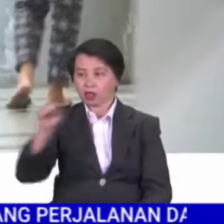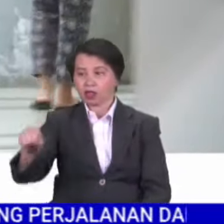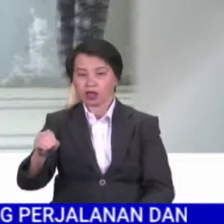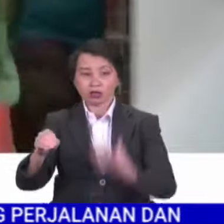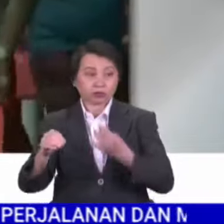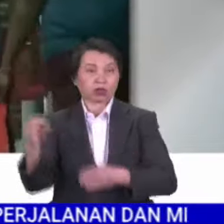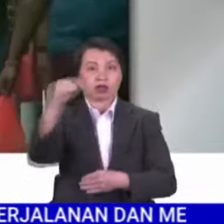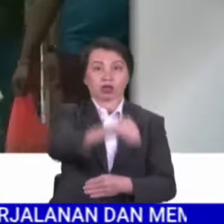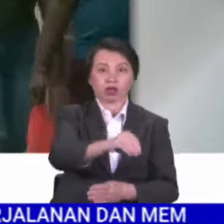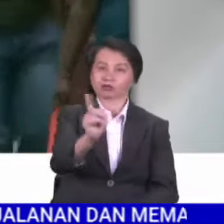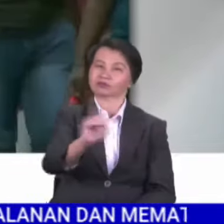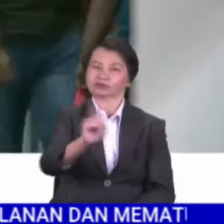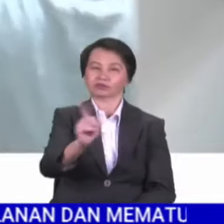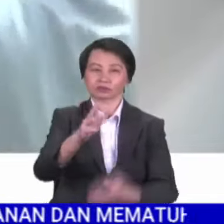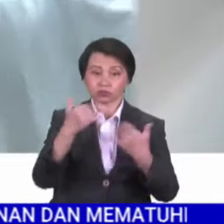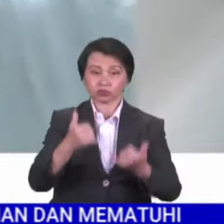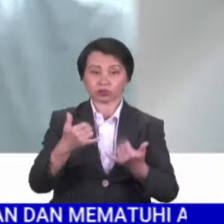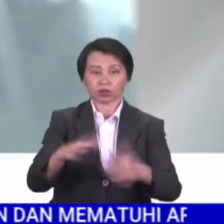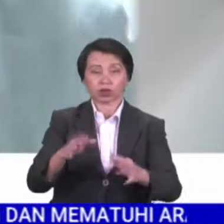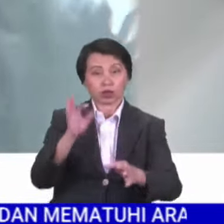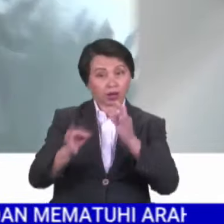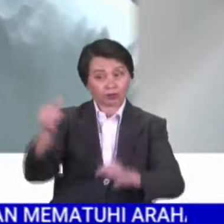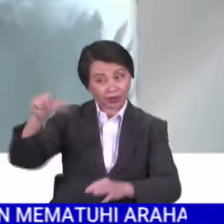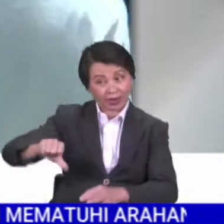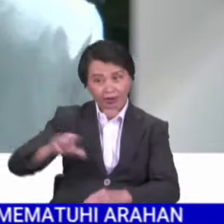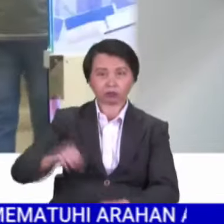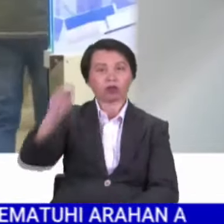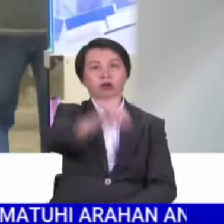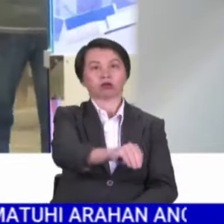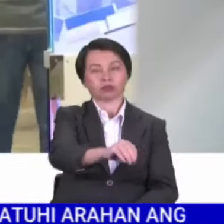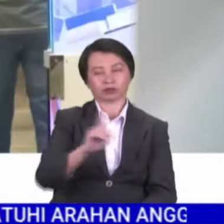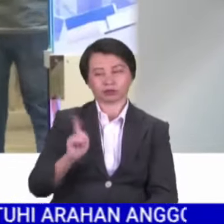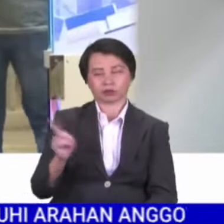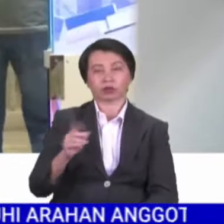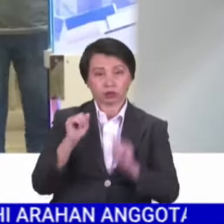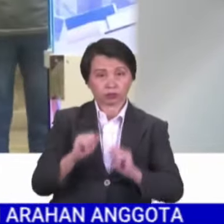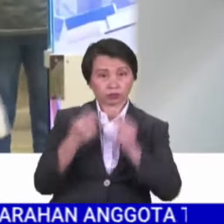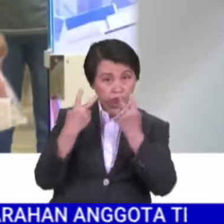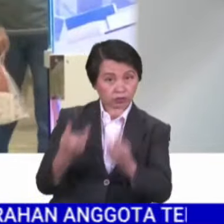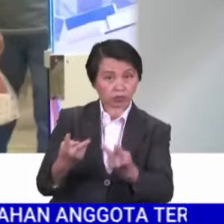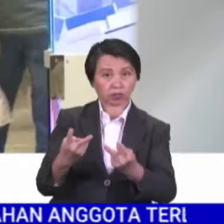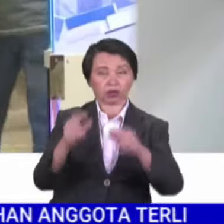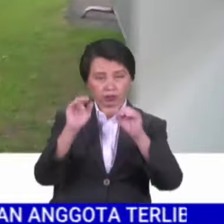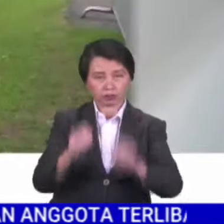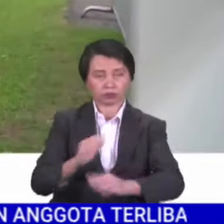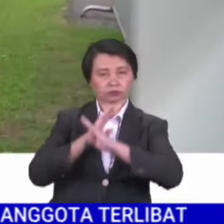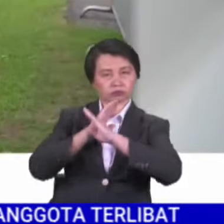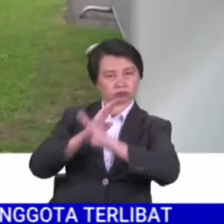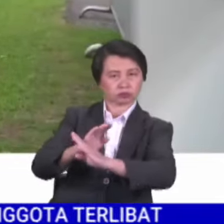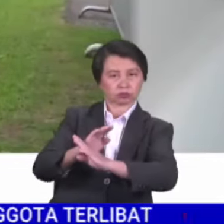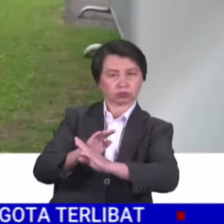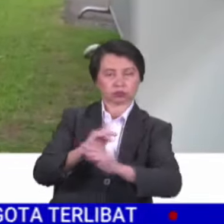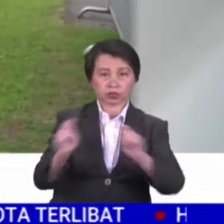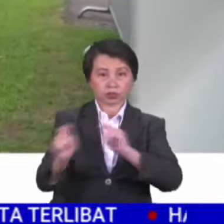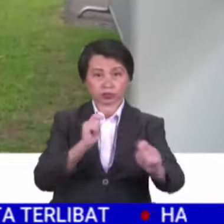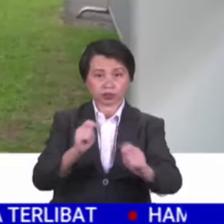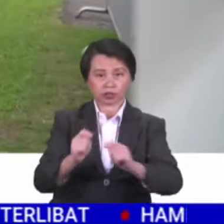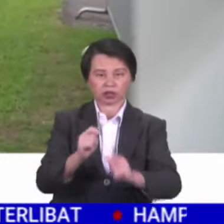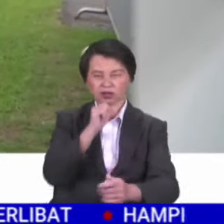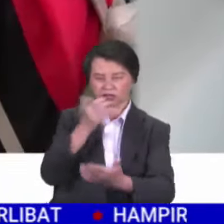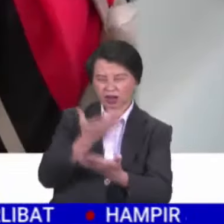kerana parti mereka kalah ataupun sebagainya. Jadi yang kita dapat lihat, ia mampu memendung tindakan